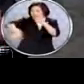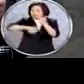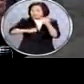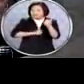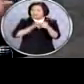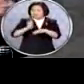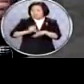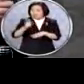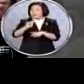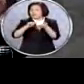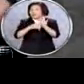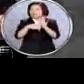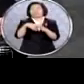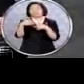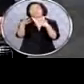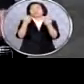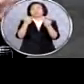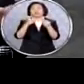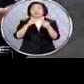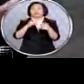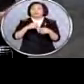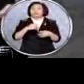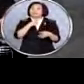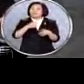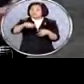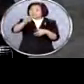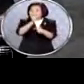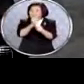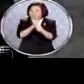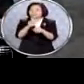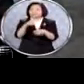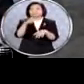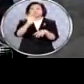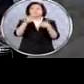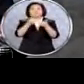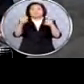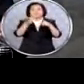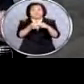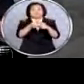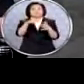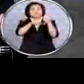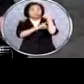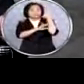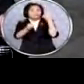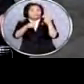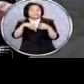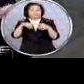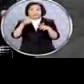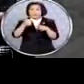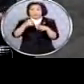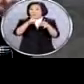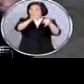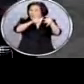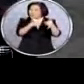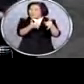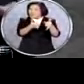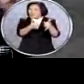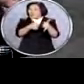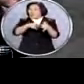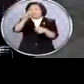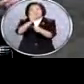就是该很多事情去做的，不是靠不分区几个亮丽的名单，可以来掩饰好